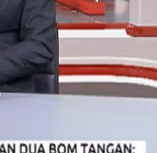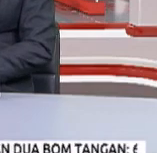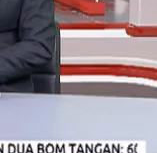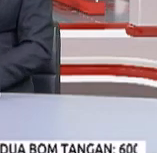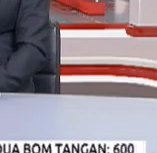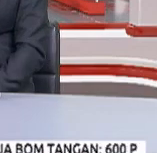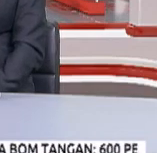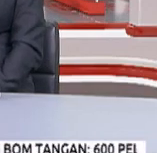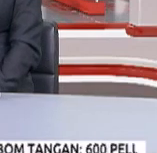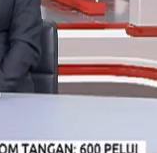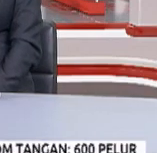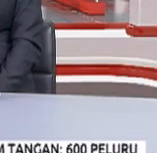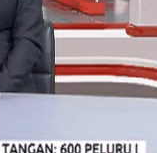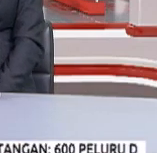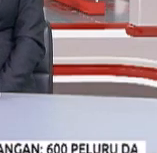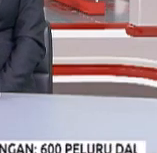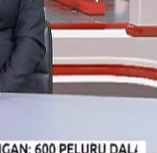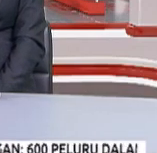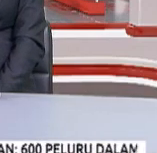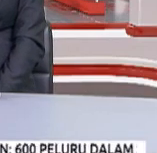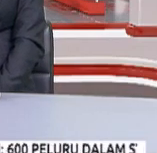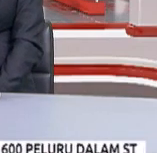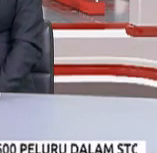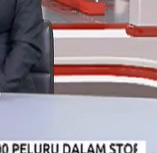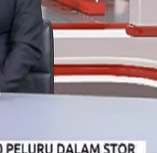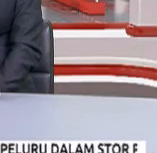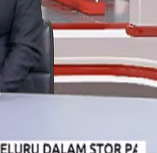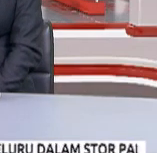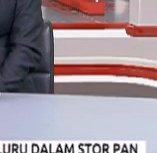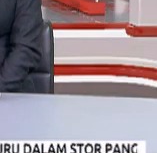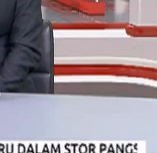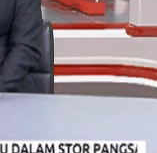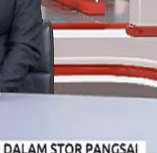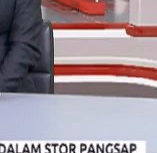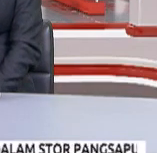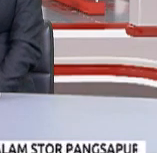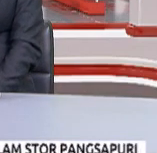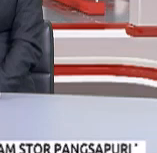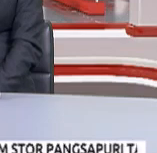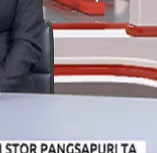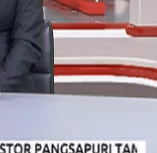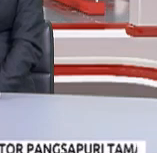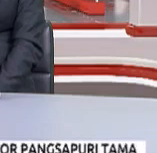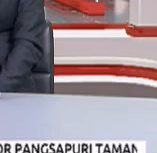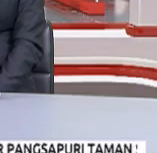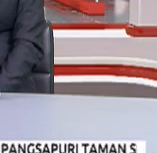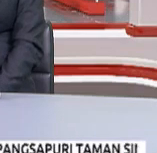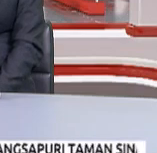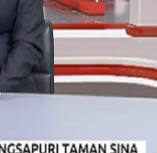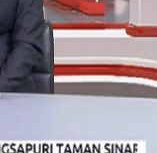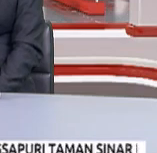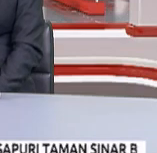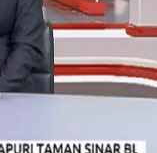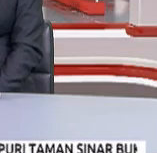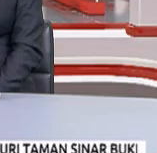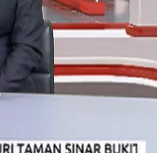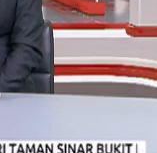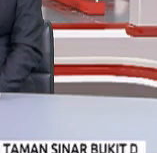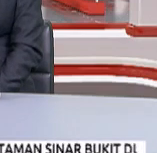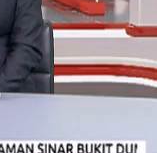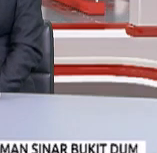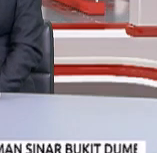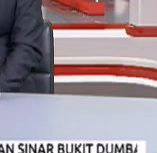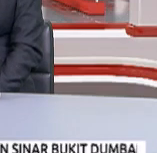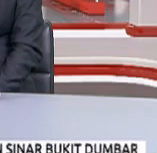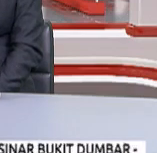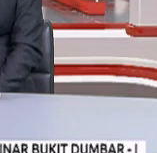Baik, Nasional 8 edisi 21 Oktober berakhir di sini. Lagi perkembangan ikuti Nasional 8 malam ini atau layari Facebook Berita RTM, juga tonton